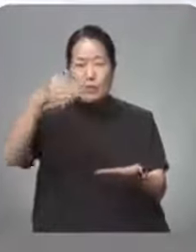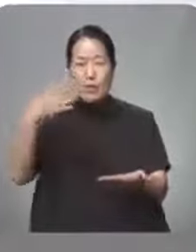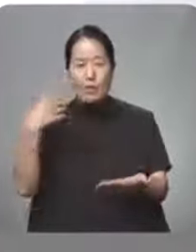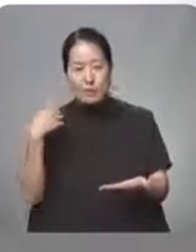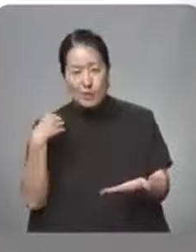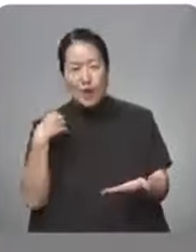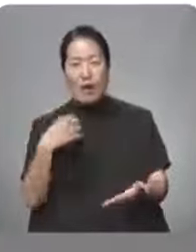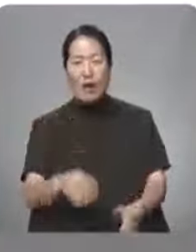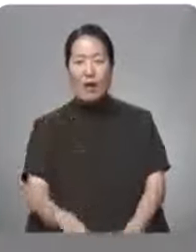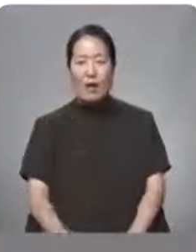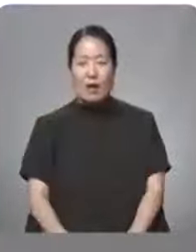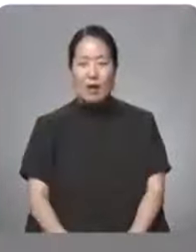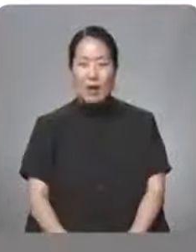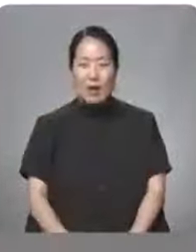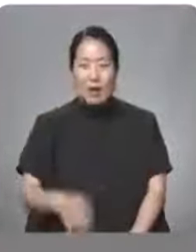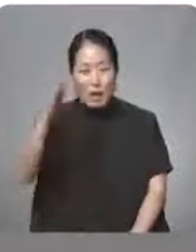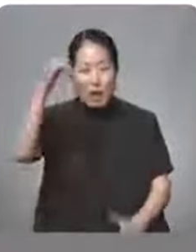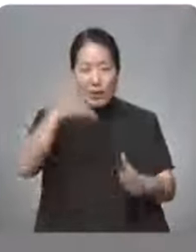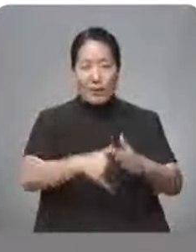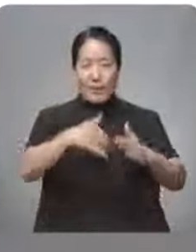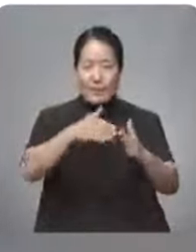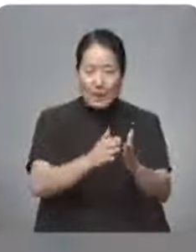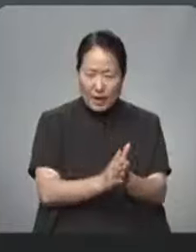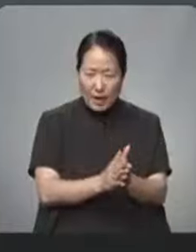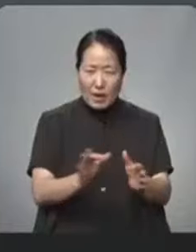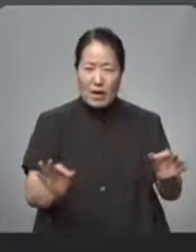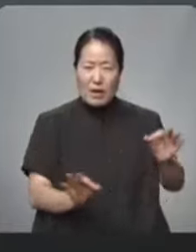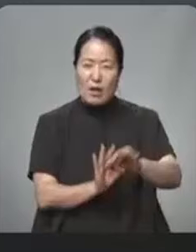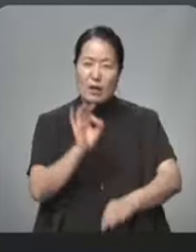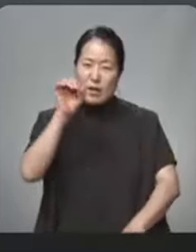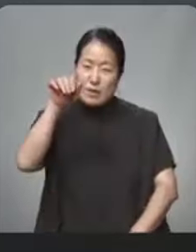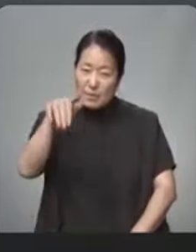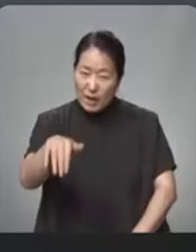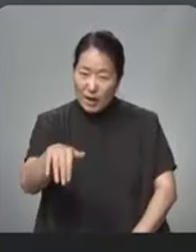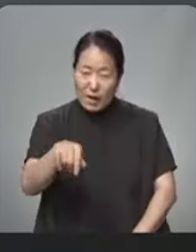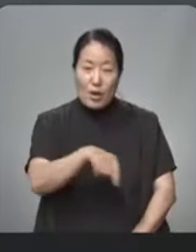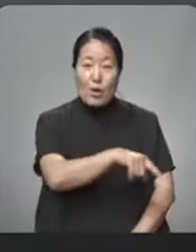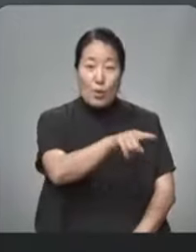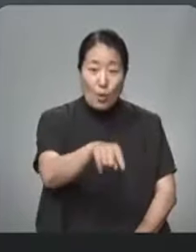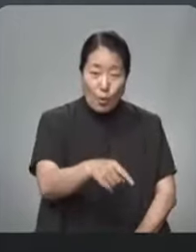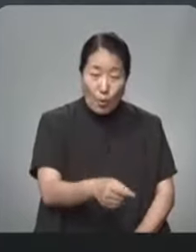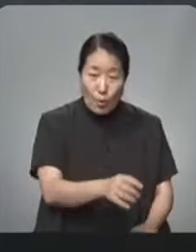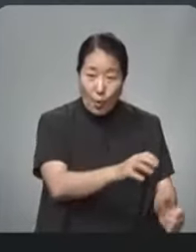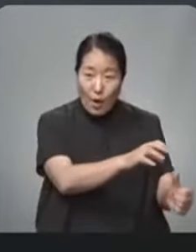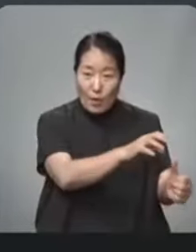폐광 이후 침체 일로를 걷고 있는 폐광지. 이번 광산 재개발 사업의 성패에 따라